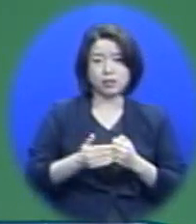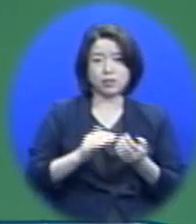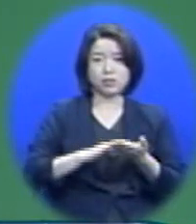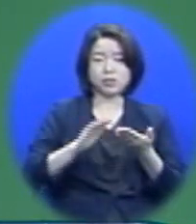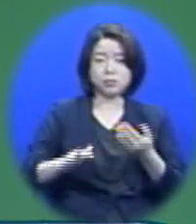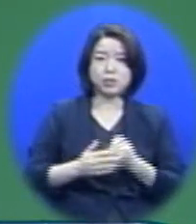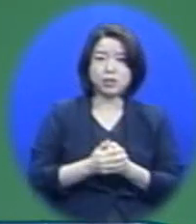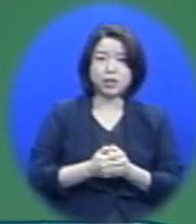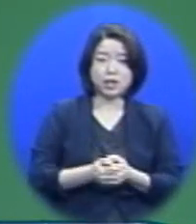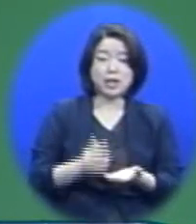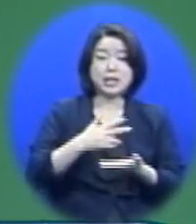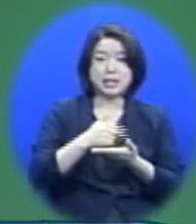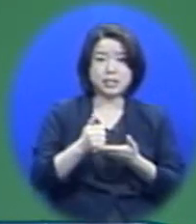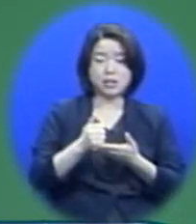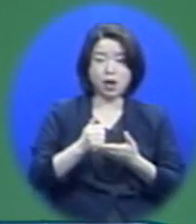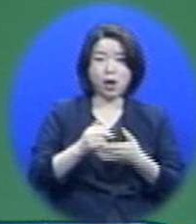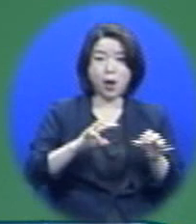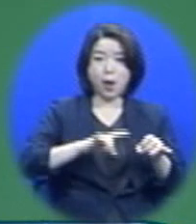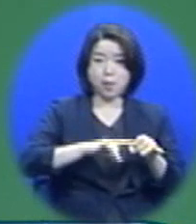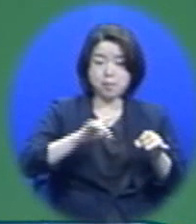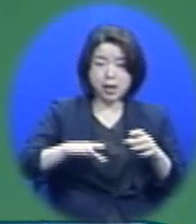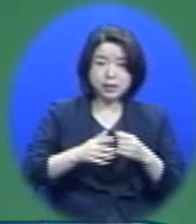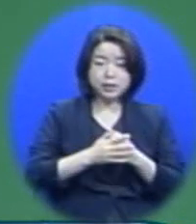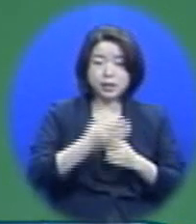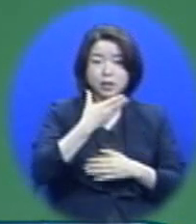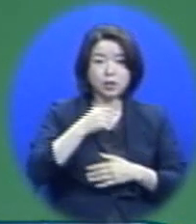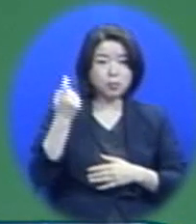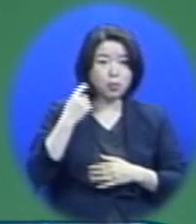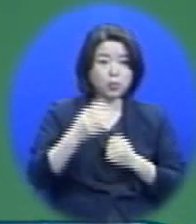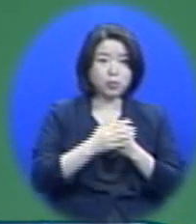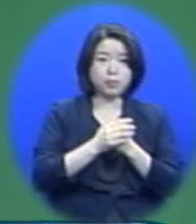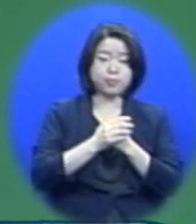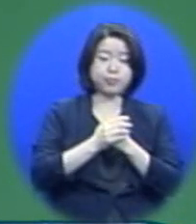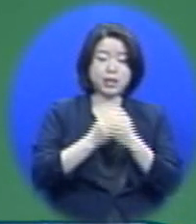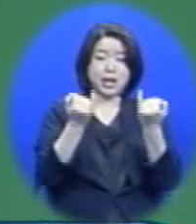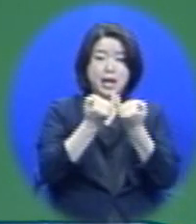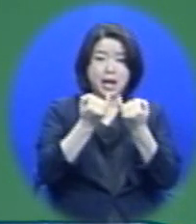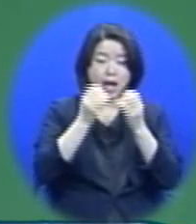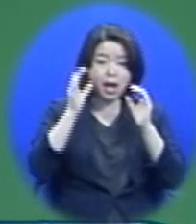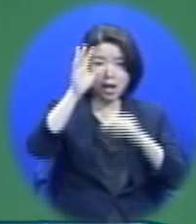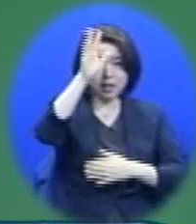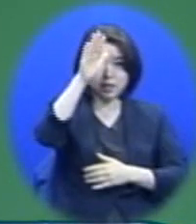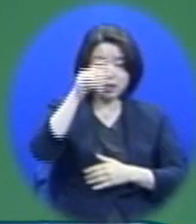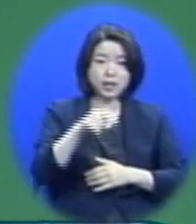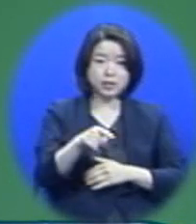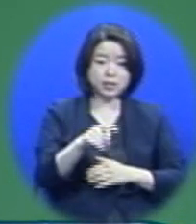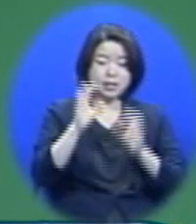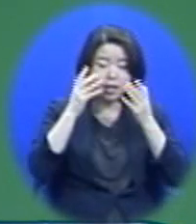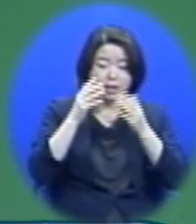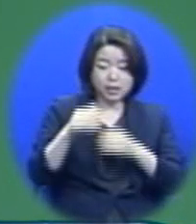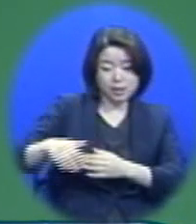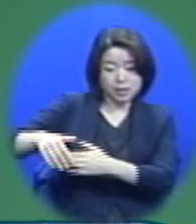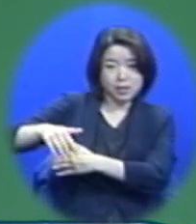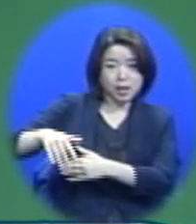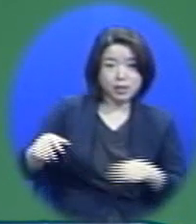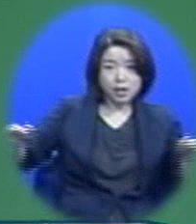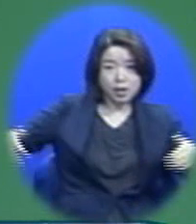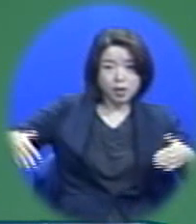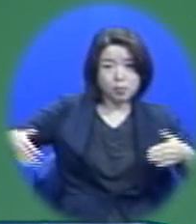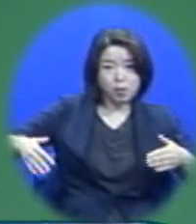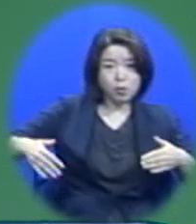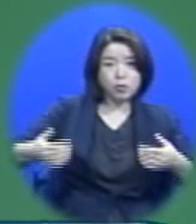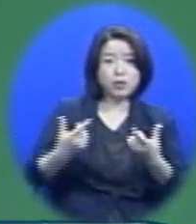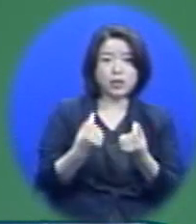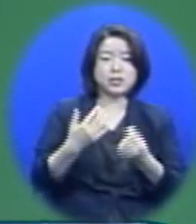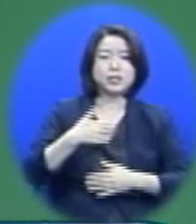주님이 마태복음 23장 37절에 암탉이 그 새끼를 날개 아래 모음과 같이 내가 내 자녀를 모으려 한